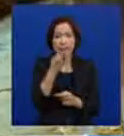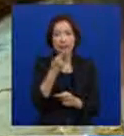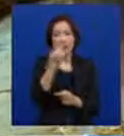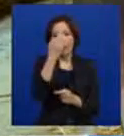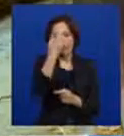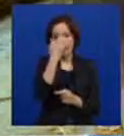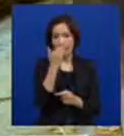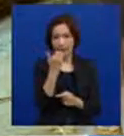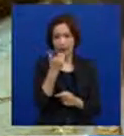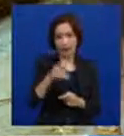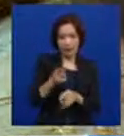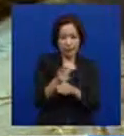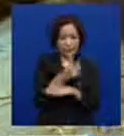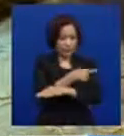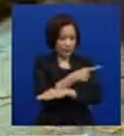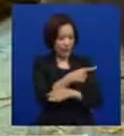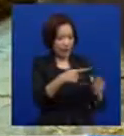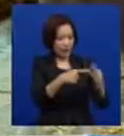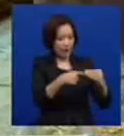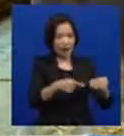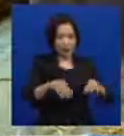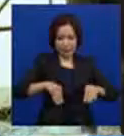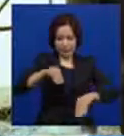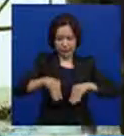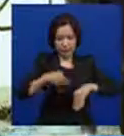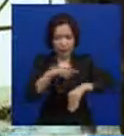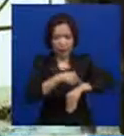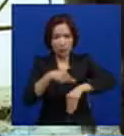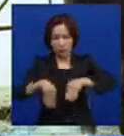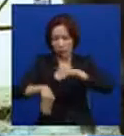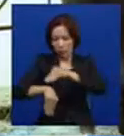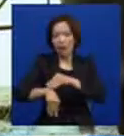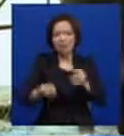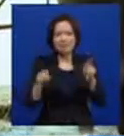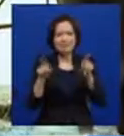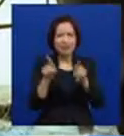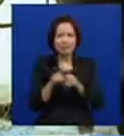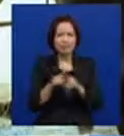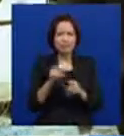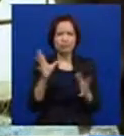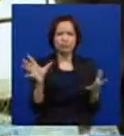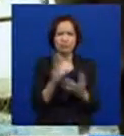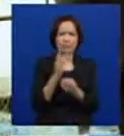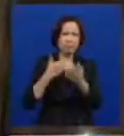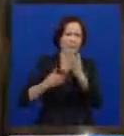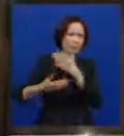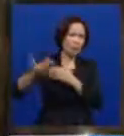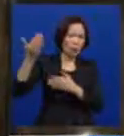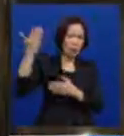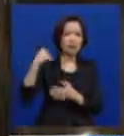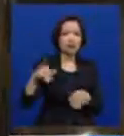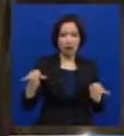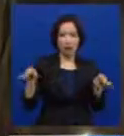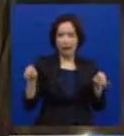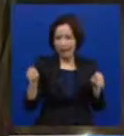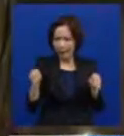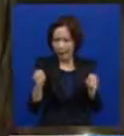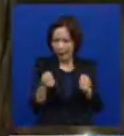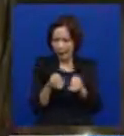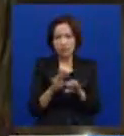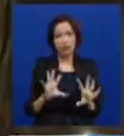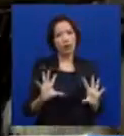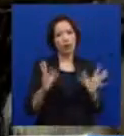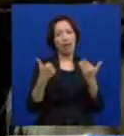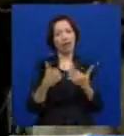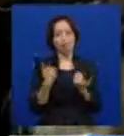ดอกขาด่างเท้าขุนนางและปากคาบแก้วตามตำราโบราณซึ่งหายากมากใกล้สูญพันธุ์มีไม่ถึง10ตัวในประเ